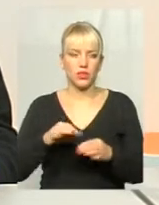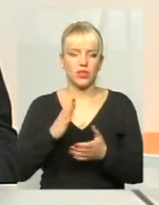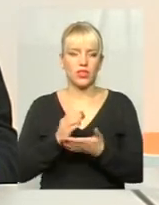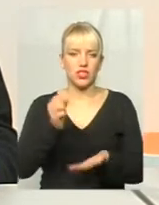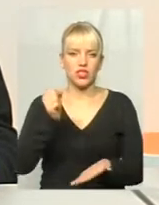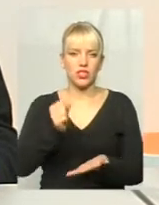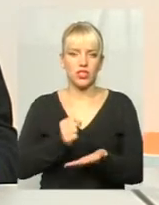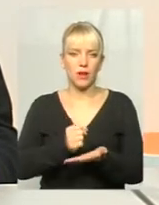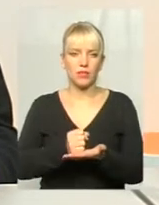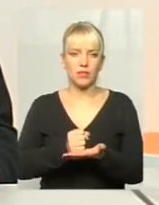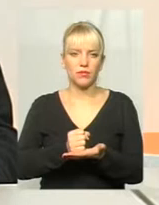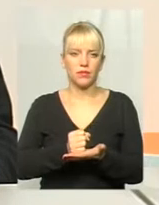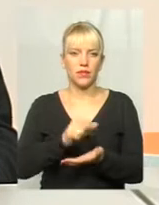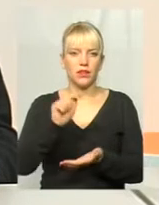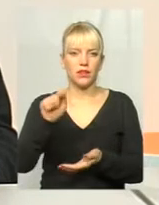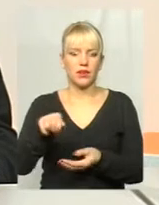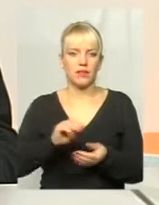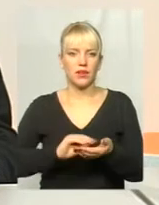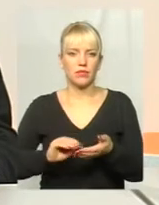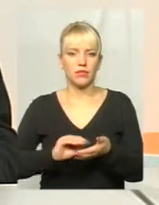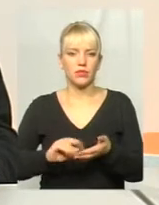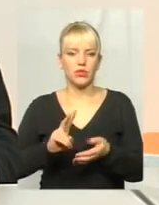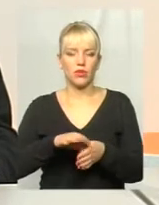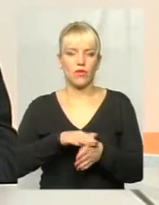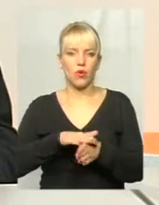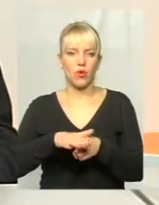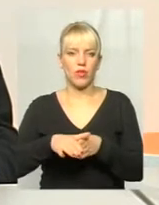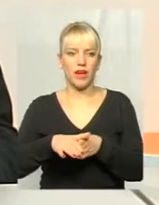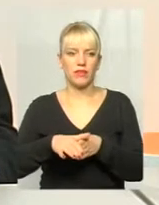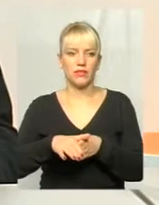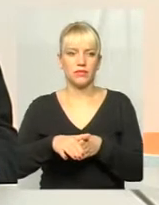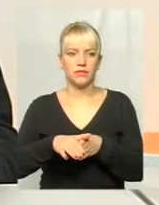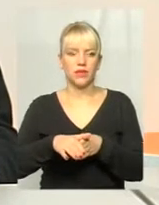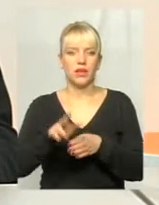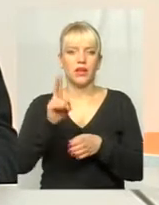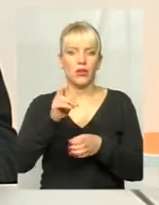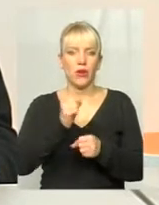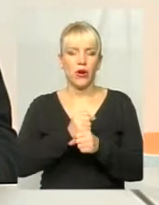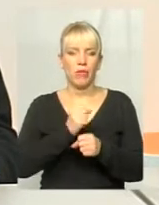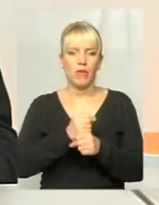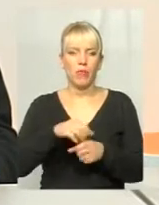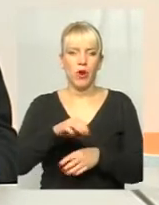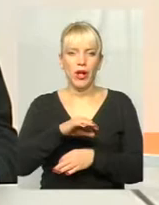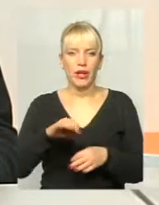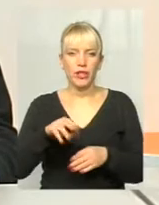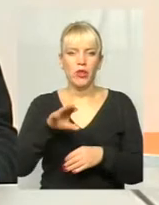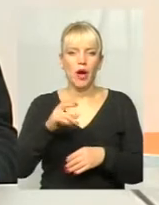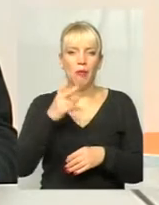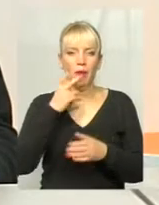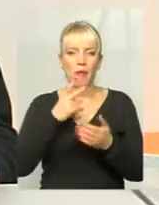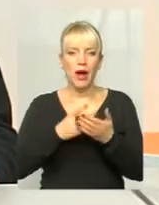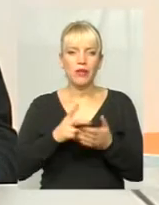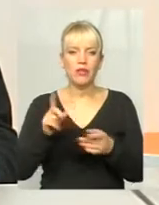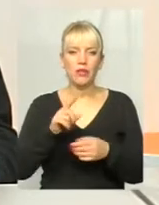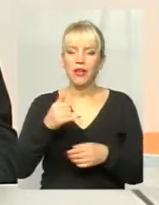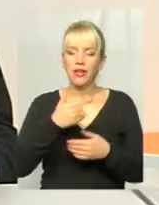встановленої форми штамп, там написано, хто виконавець, так далі, хто робив проєкт, він би побачив, що ПАТ «Хмельницьгаз»